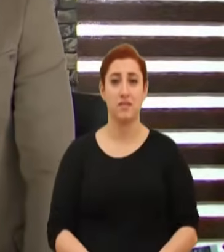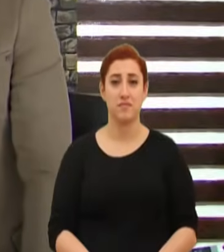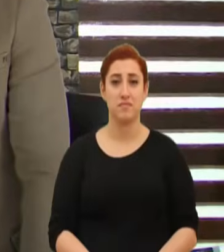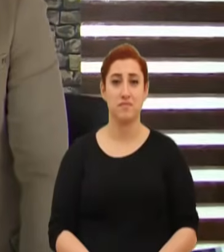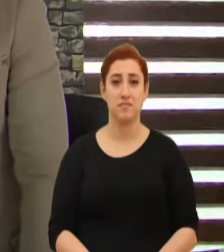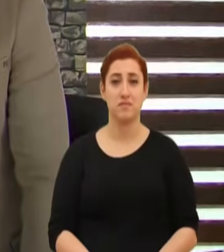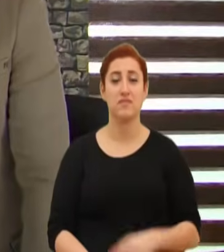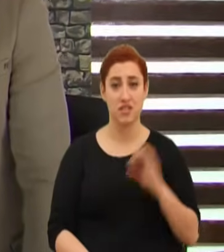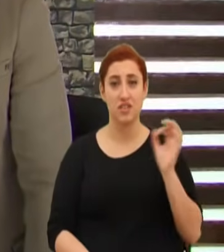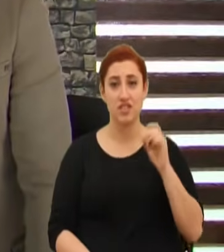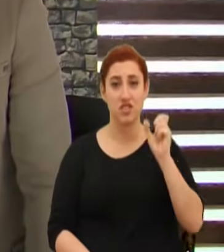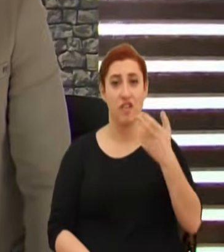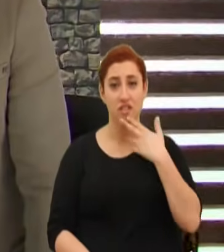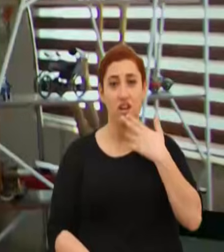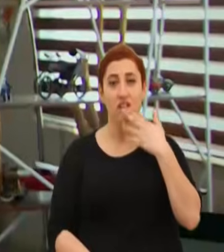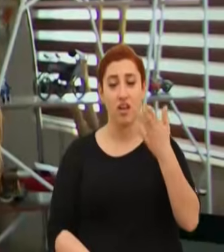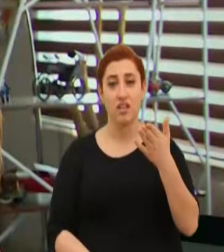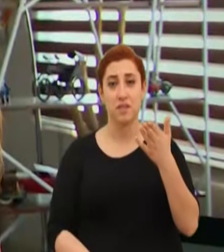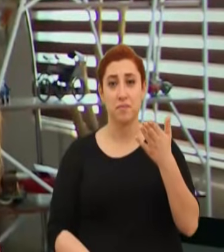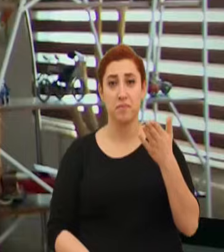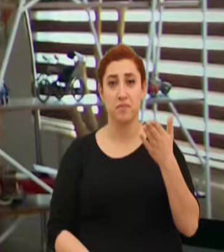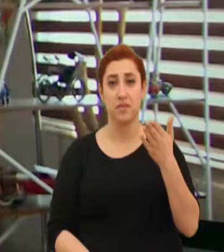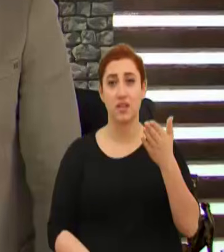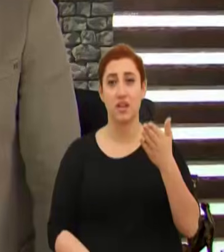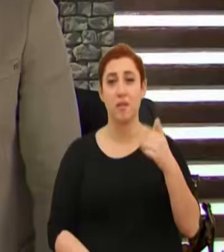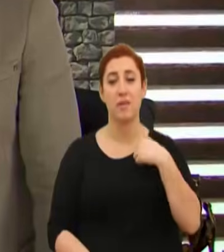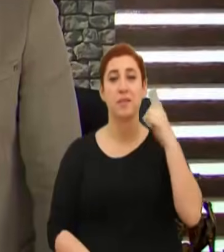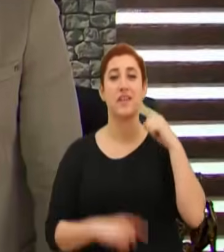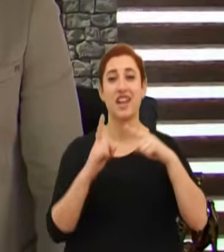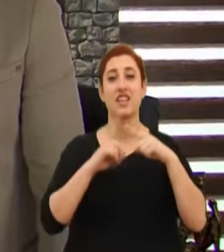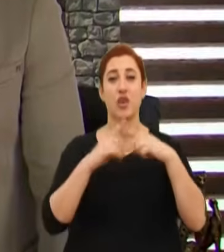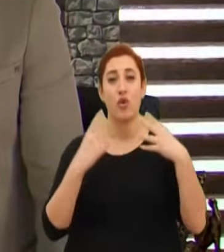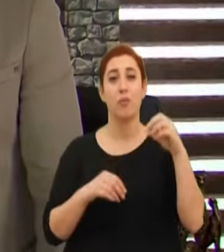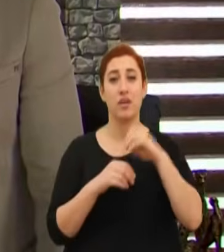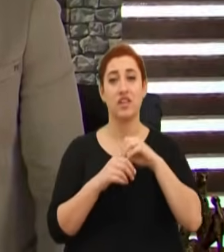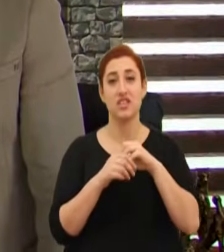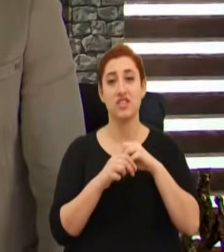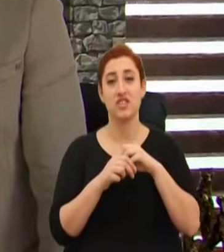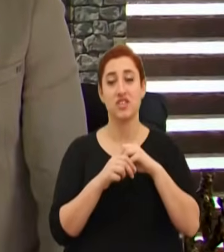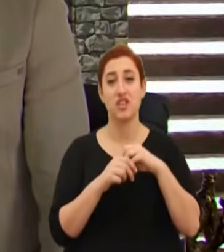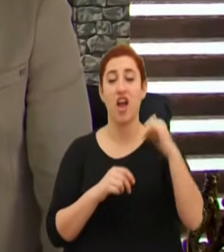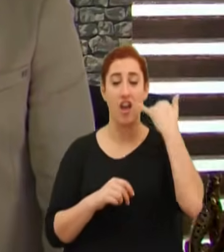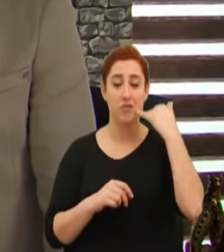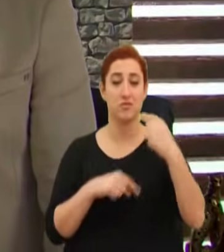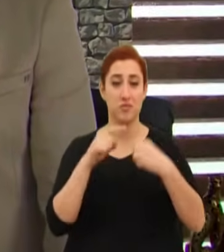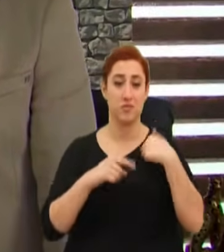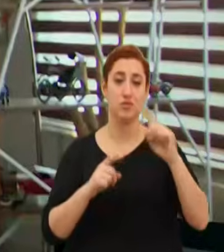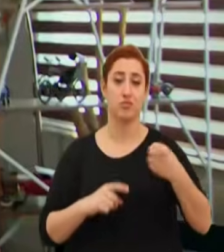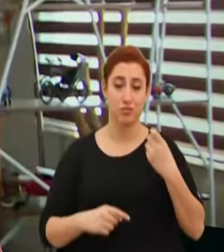İşte Cavidan Hanım da bana bir teşekkür edebilmek için aramış, beni